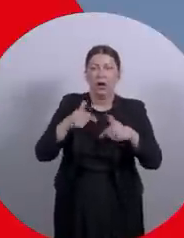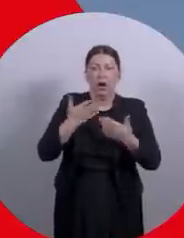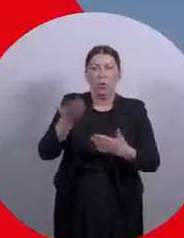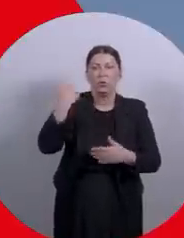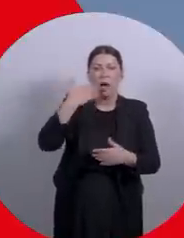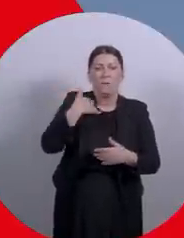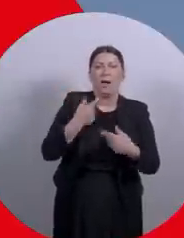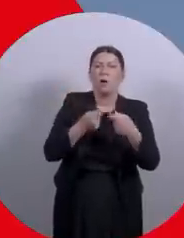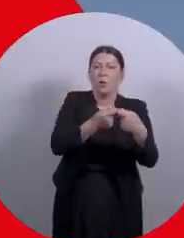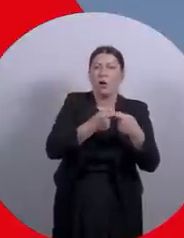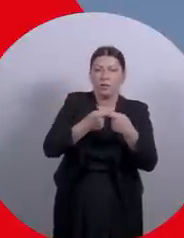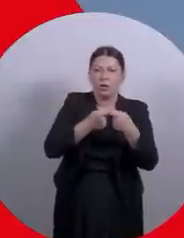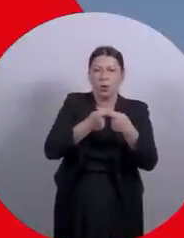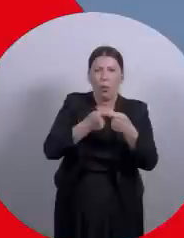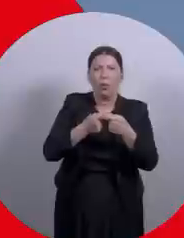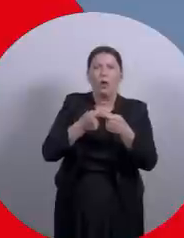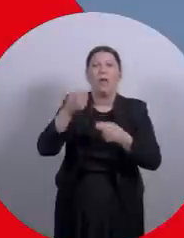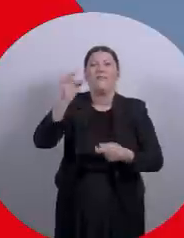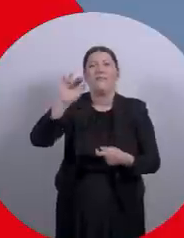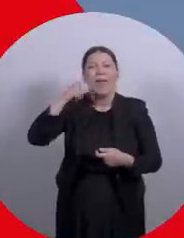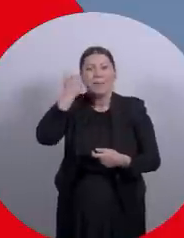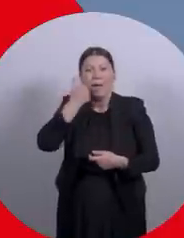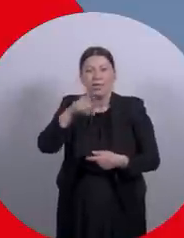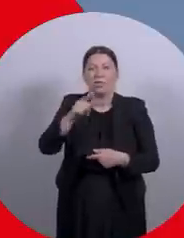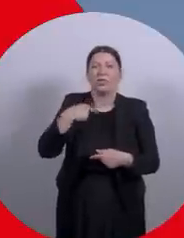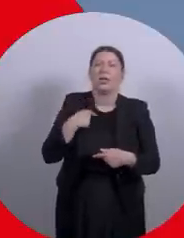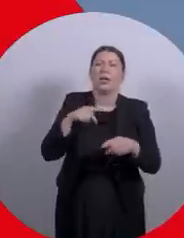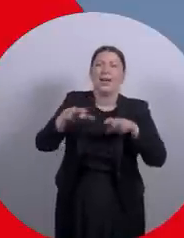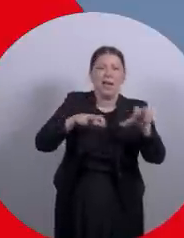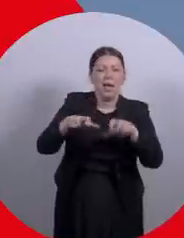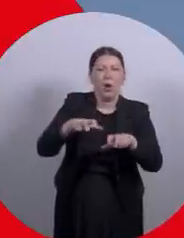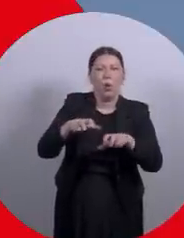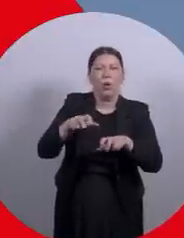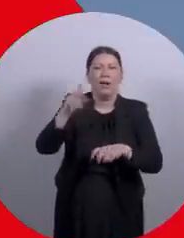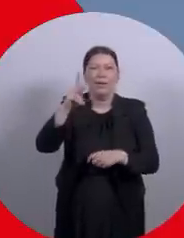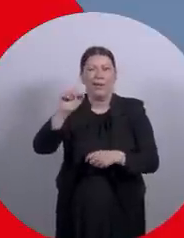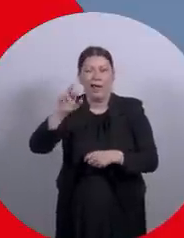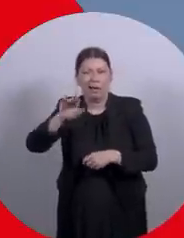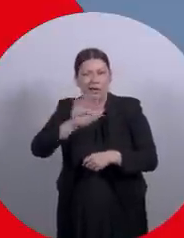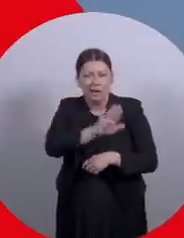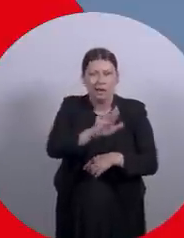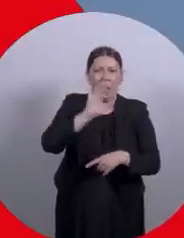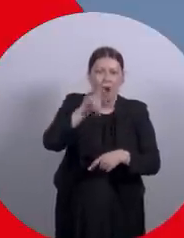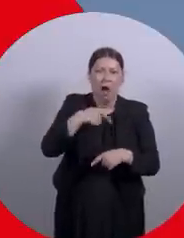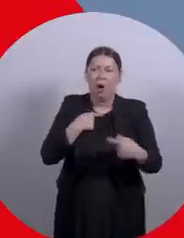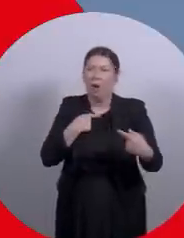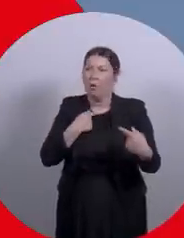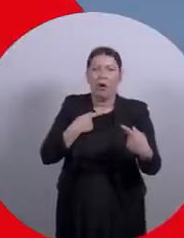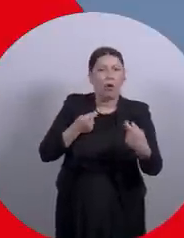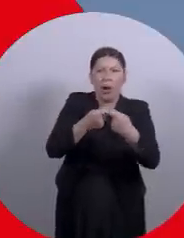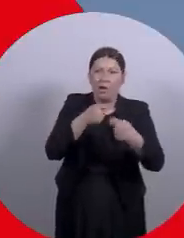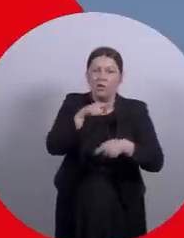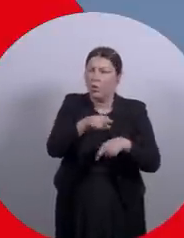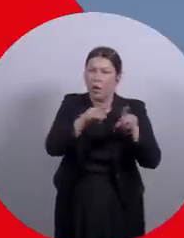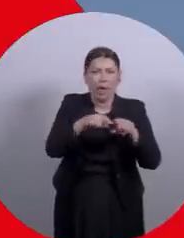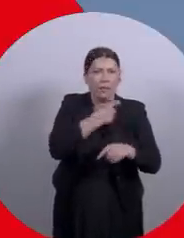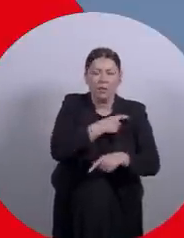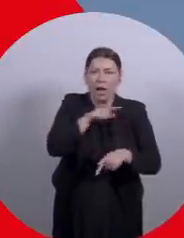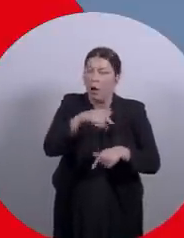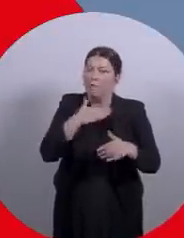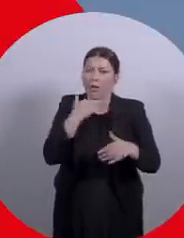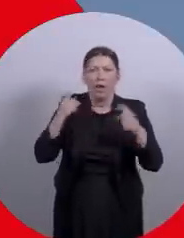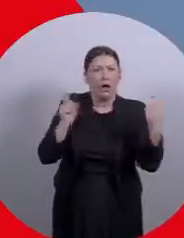in der Regierung feiern in der Regierung es wurde gestritten und das gegeneinander an der Tagesordnung